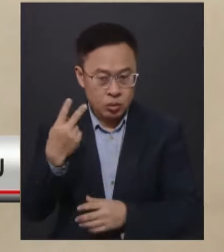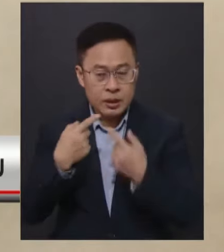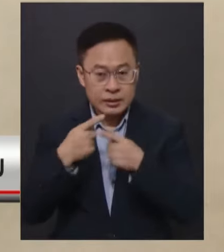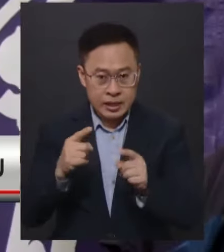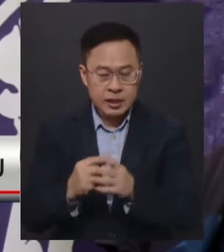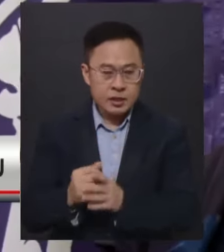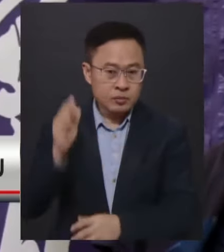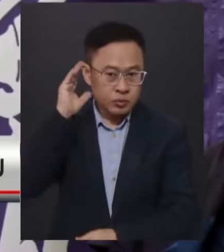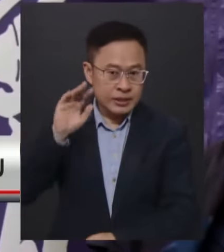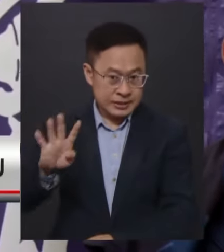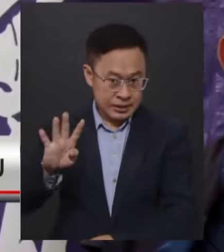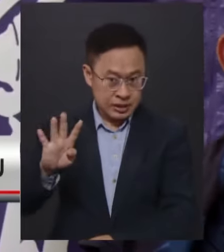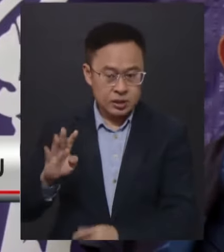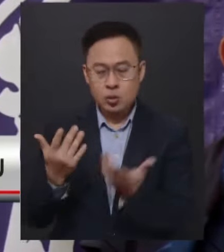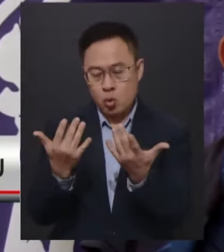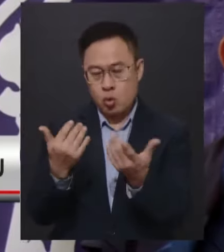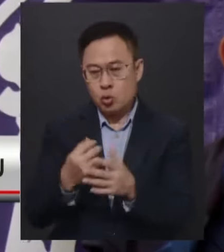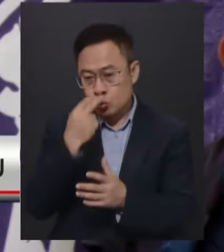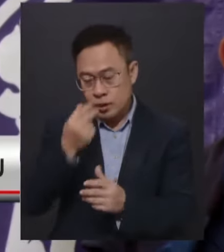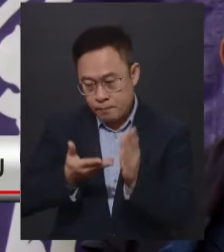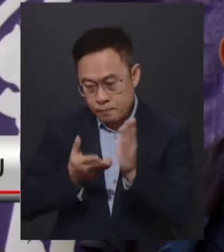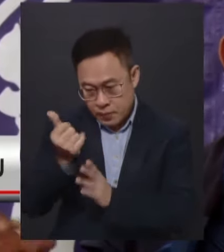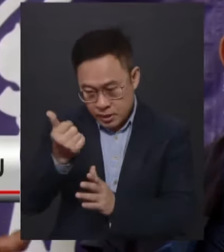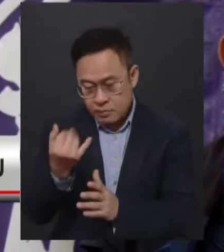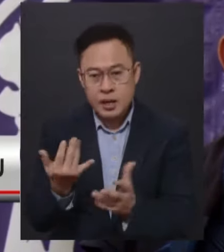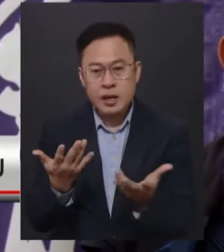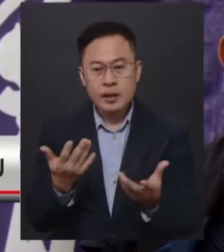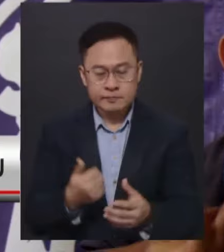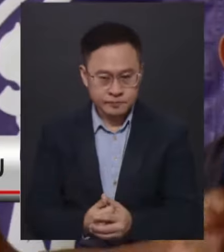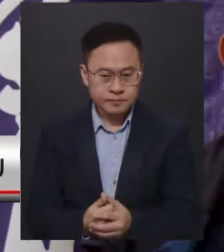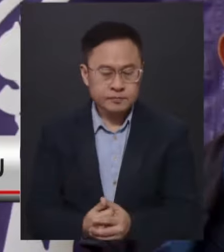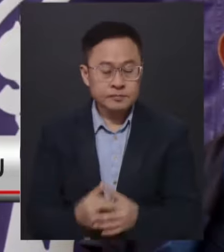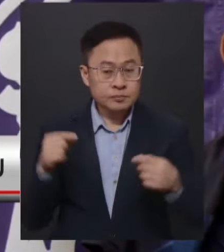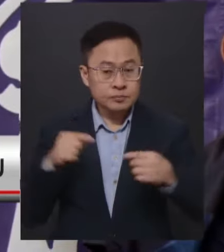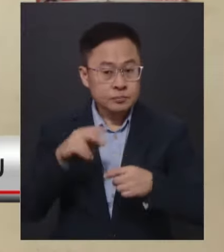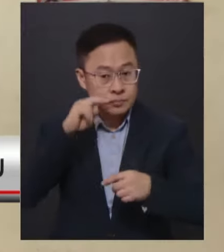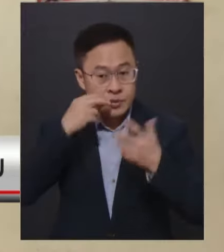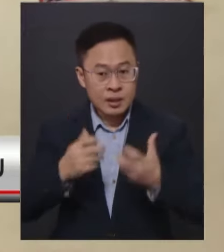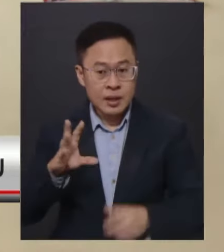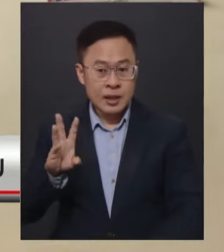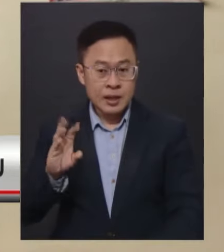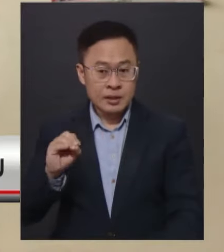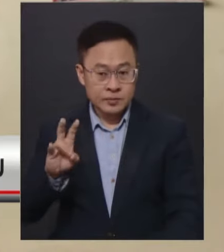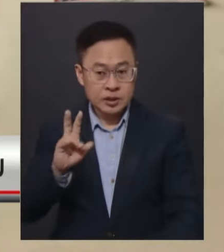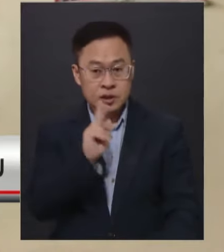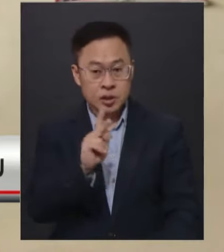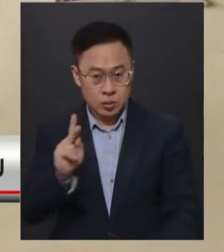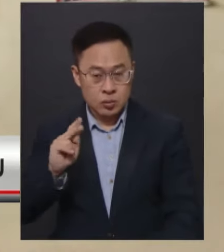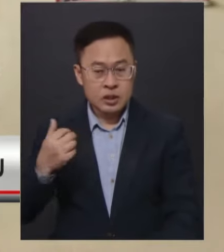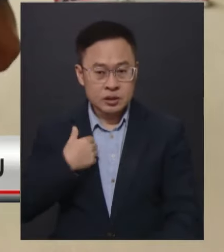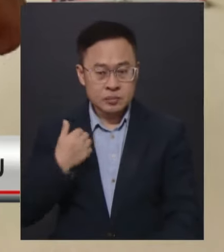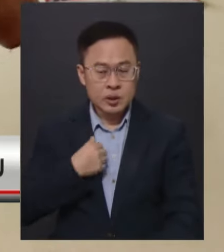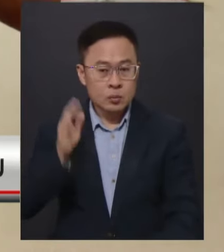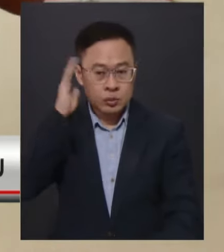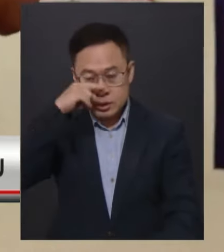คัดเลือกนักกีฬาที่จะเป็นตัวแทนนักชกไทยเพื่อไปคัดในรุ่นนี้ครับโดยเป็นการคัดระหว่างสราวุธสุขเทศ